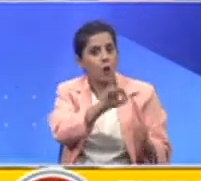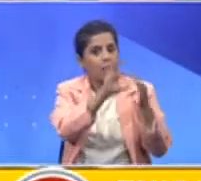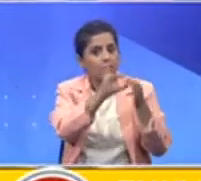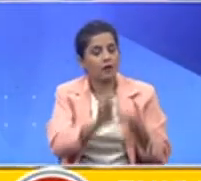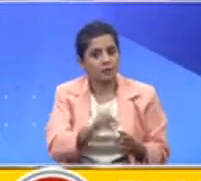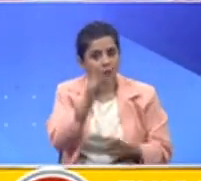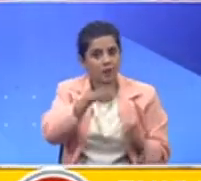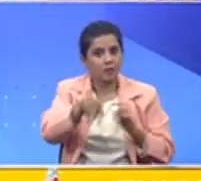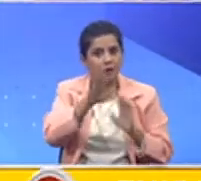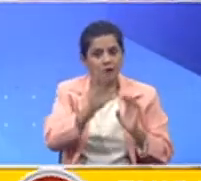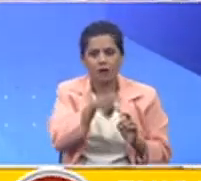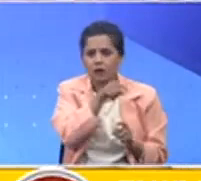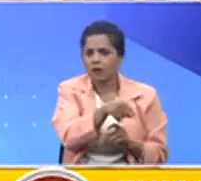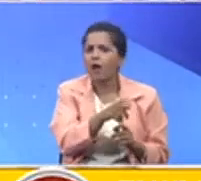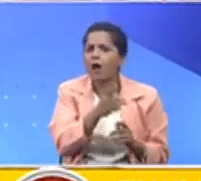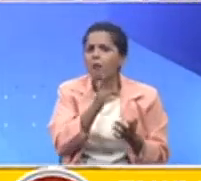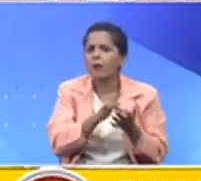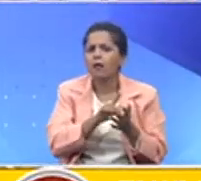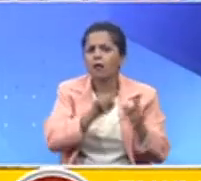देश के अलग